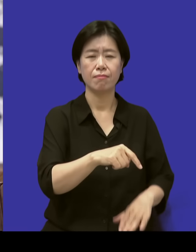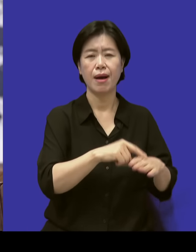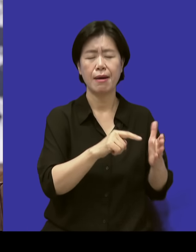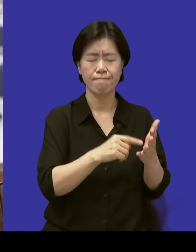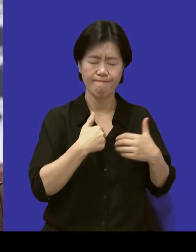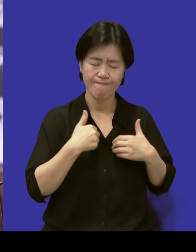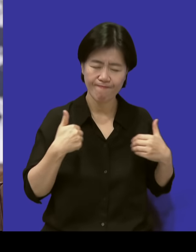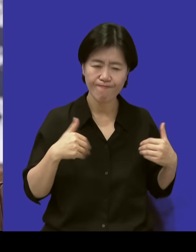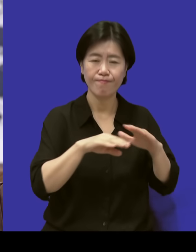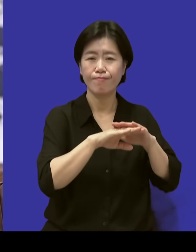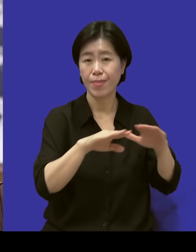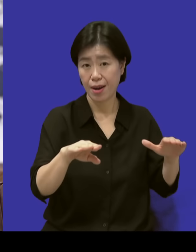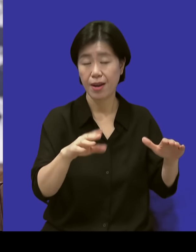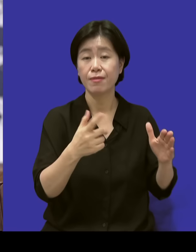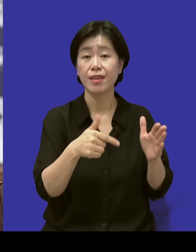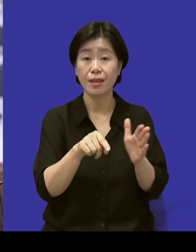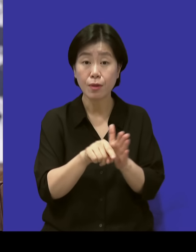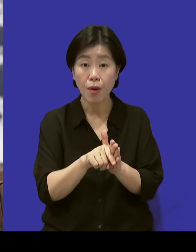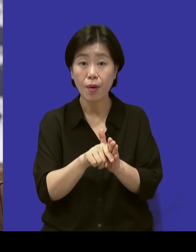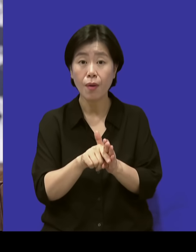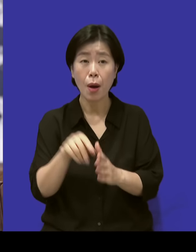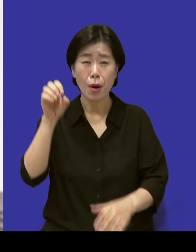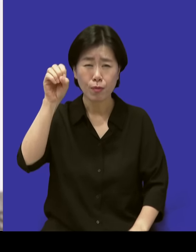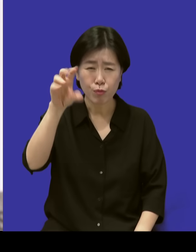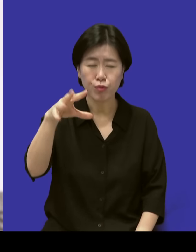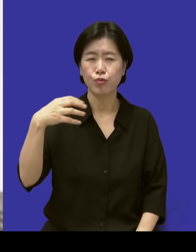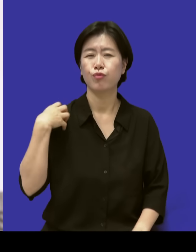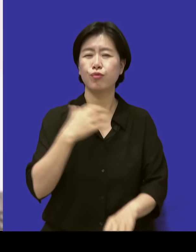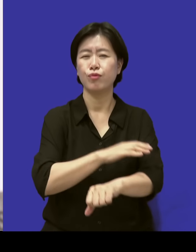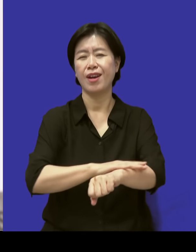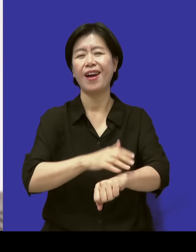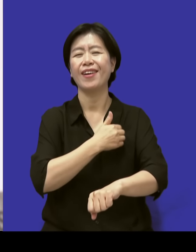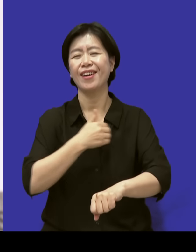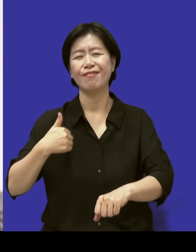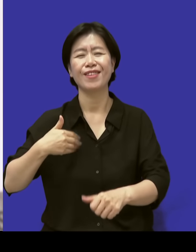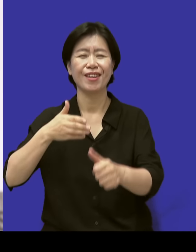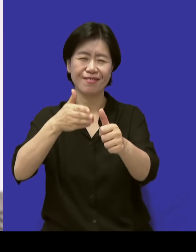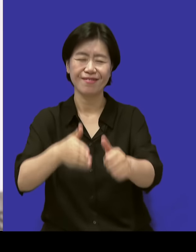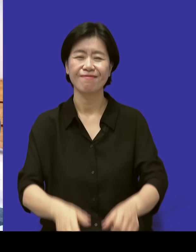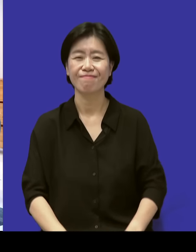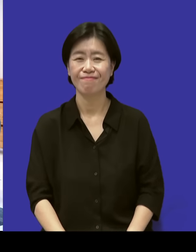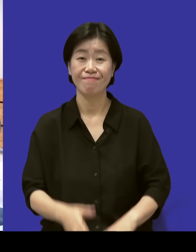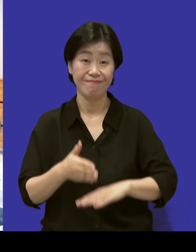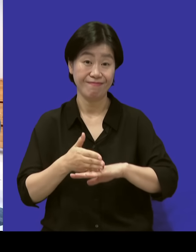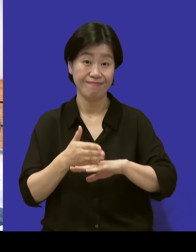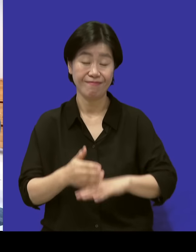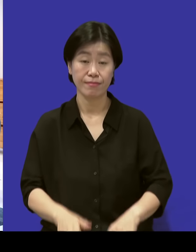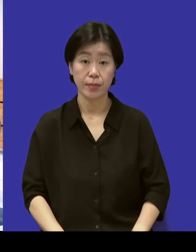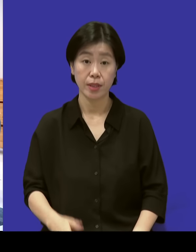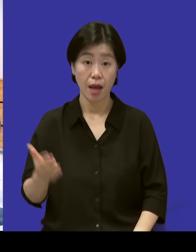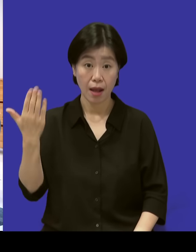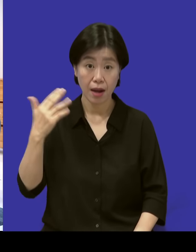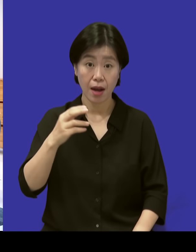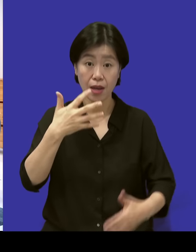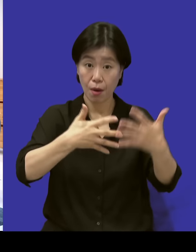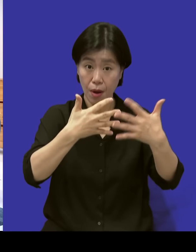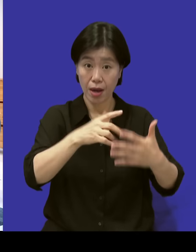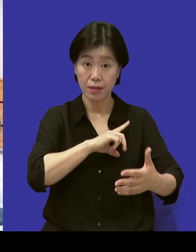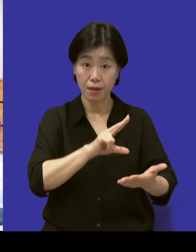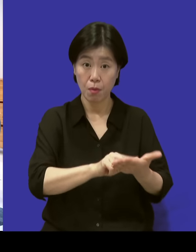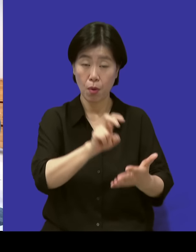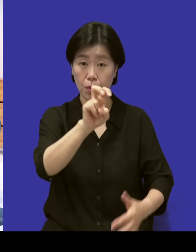등대가 되어주시는 분이 우리 교도관님이 되어주셨으면 바람입니다. 그래요. 감사합니다. 예전에 우리 영화 미량을 보고 많은 네. 분들이 얘기를